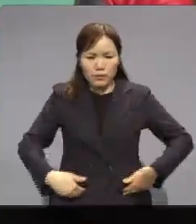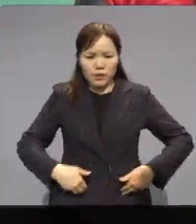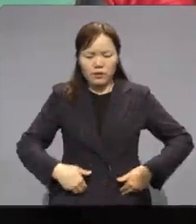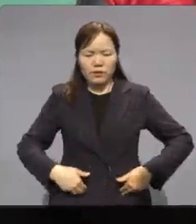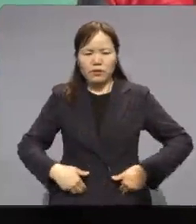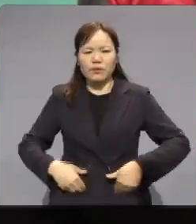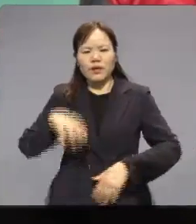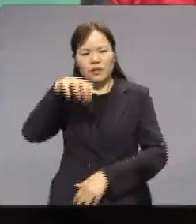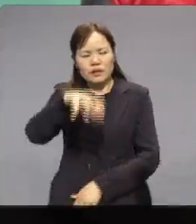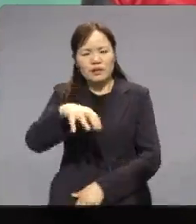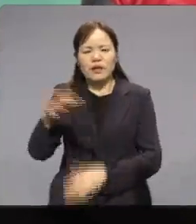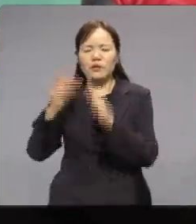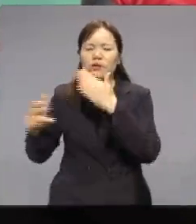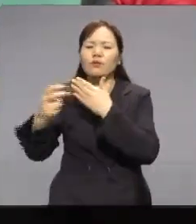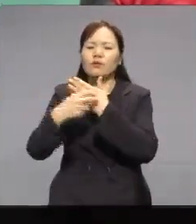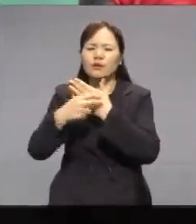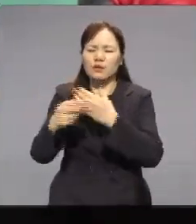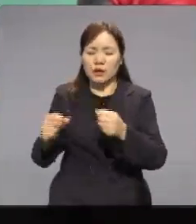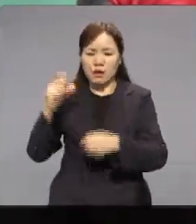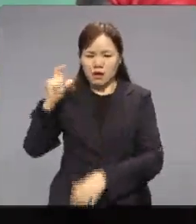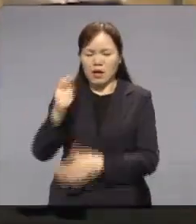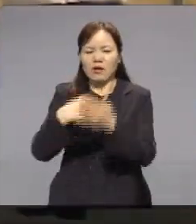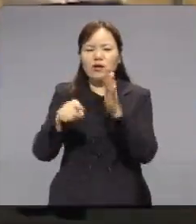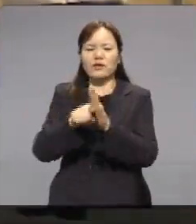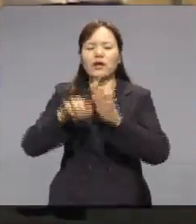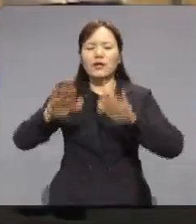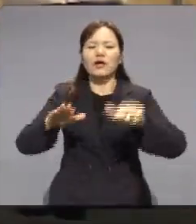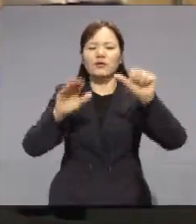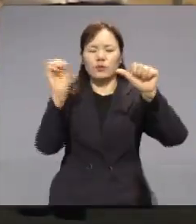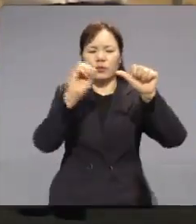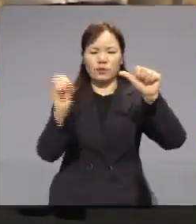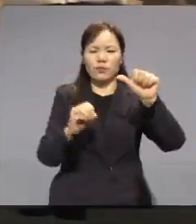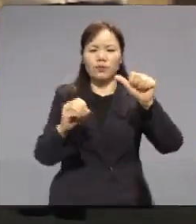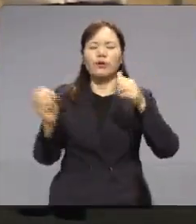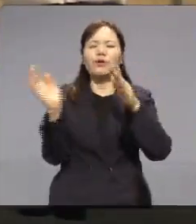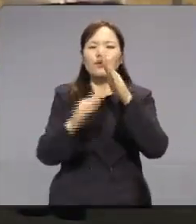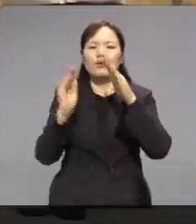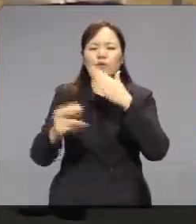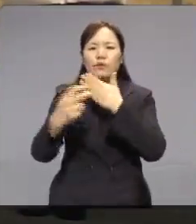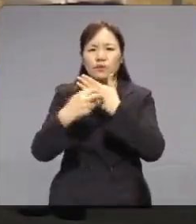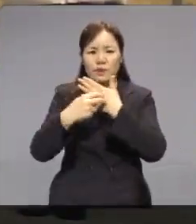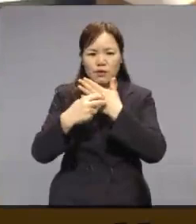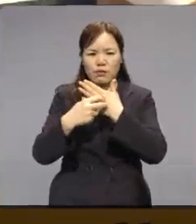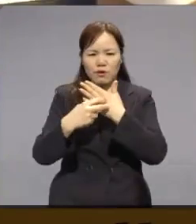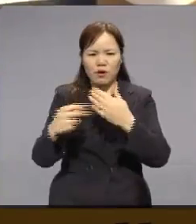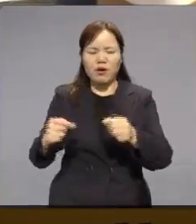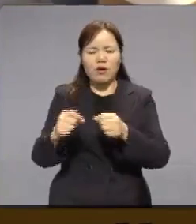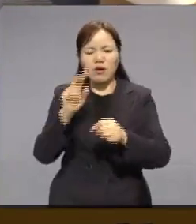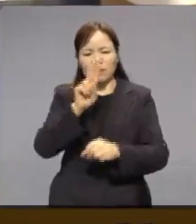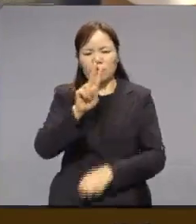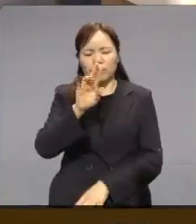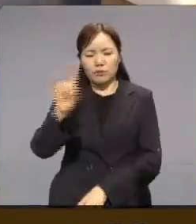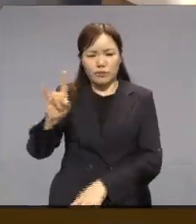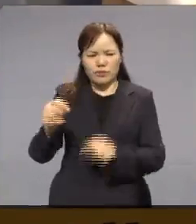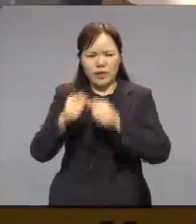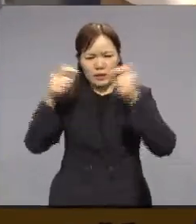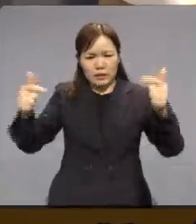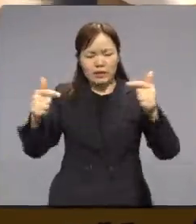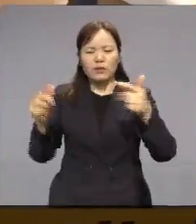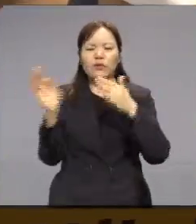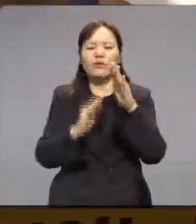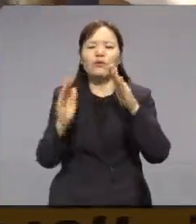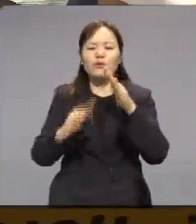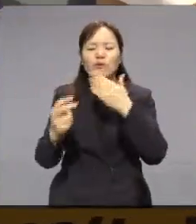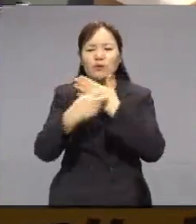강화를 제대로 하기 위해서는 현재 5% 밖에 되지 않는 공공 병원을 두 배 이상으로 확대하고 공공 의대를